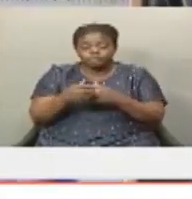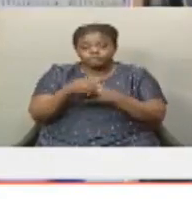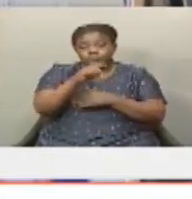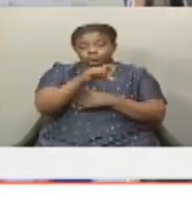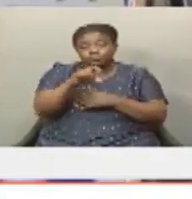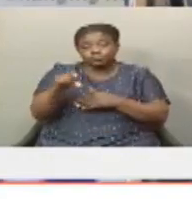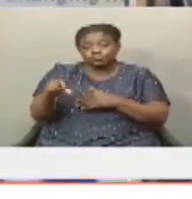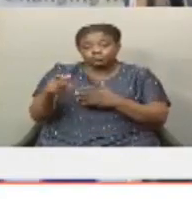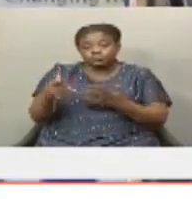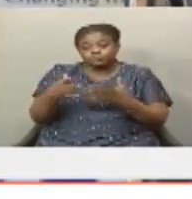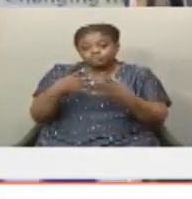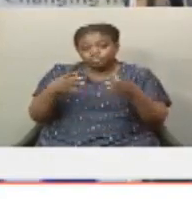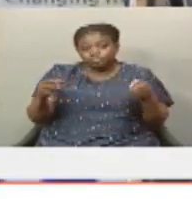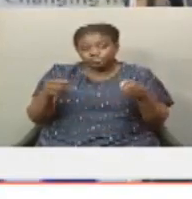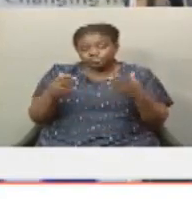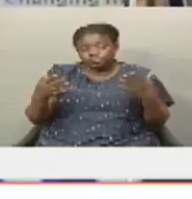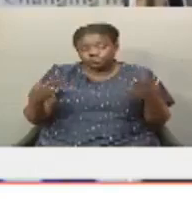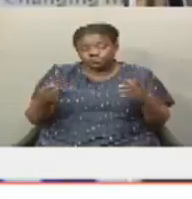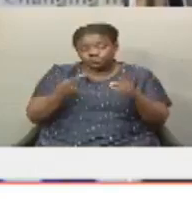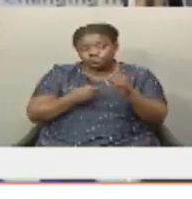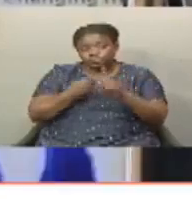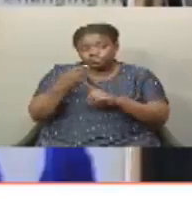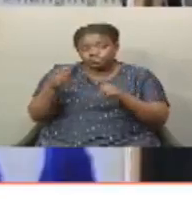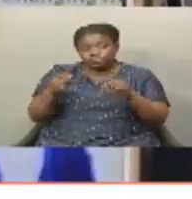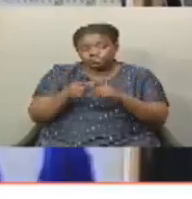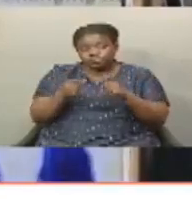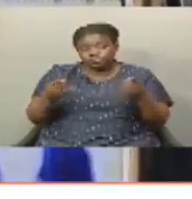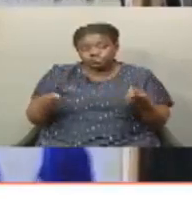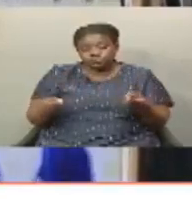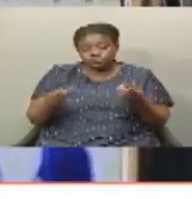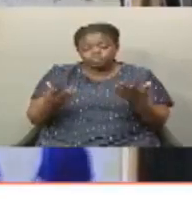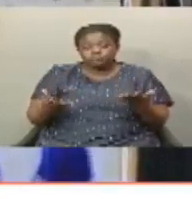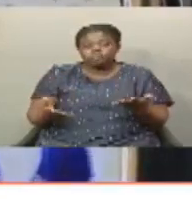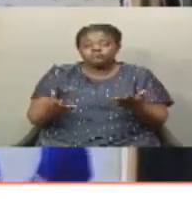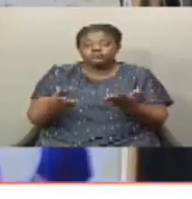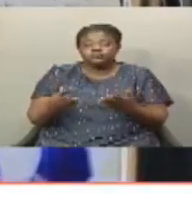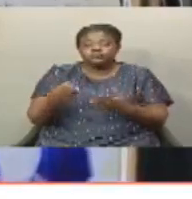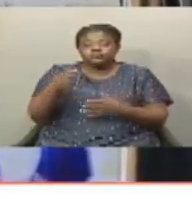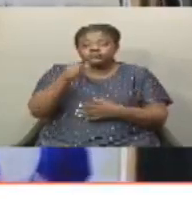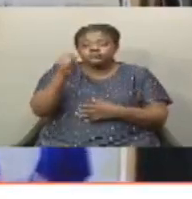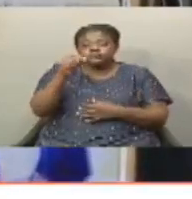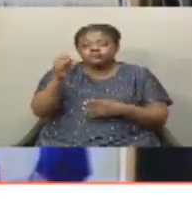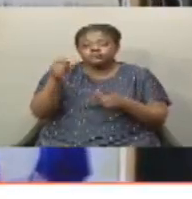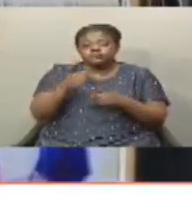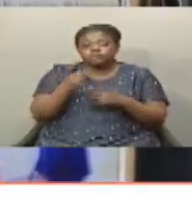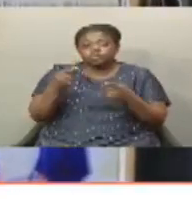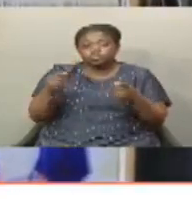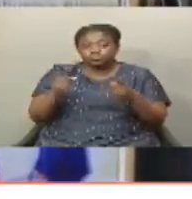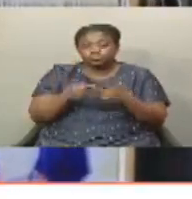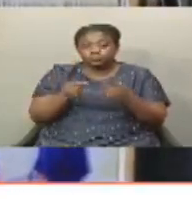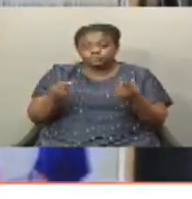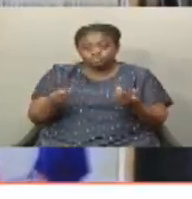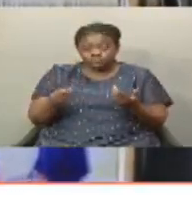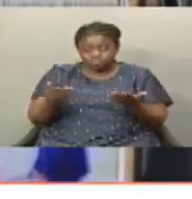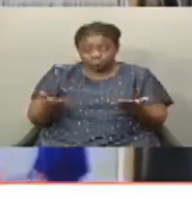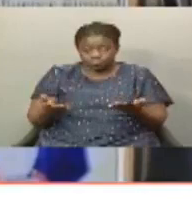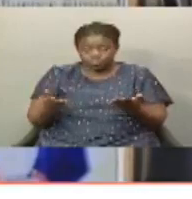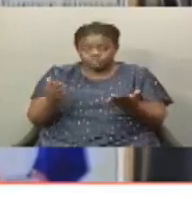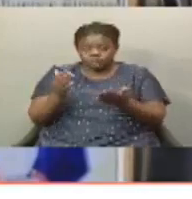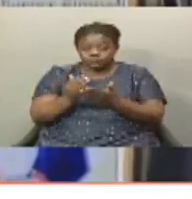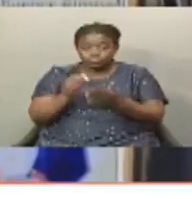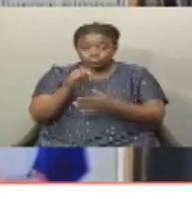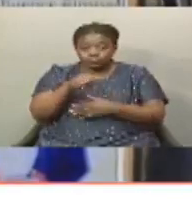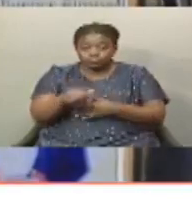wikeja tosubwa mwebana Kampala amanda okukola amanda okuva mu kasasiro n'olusenyente anti amanda